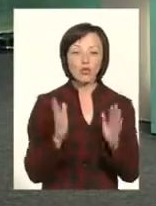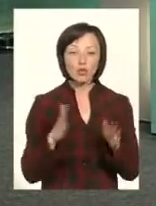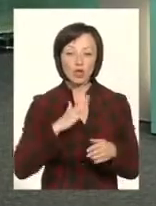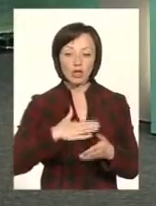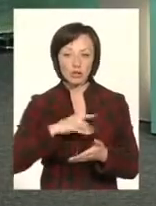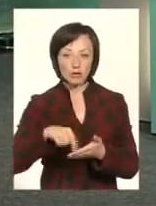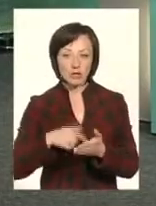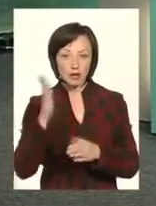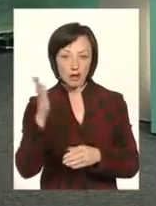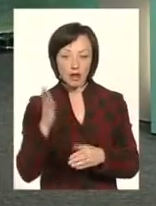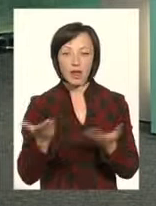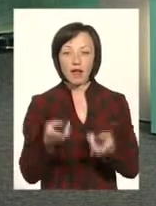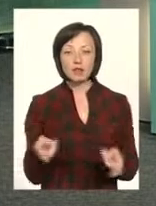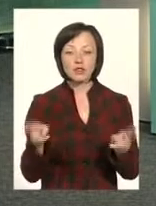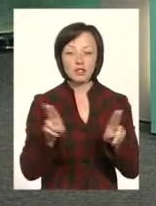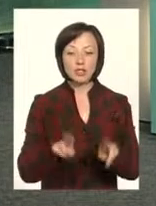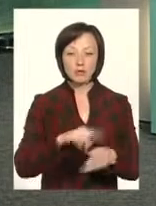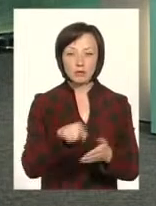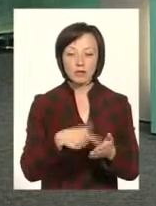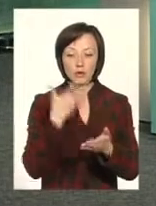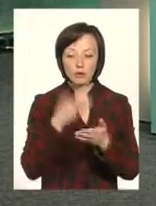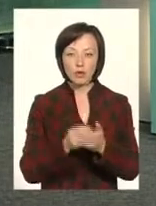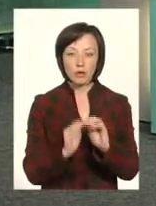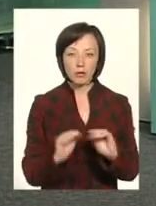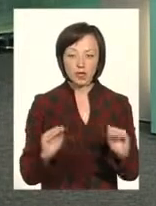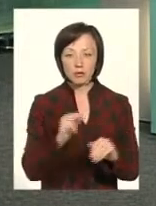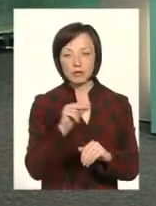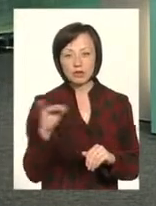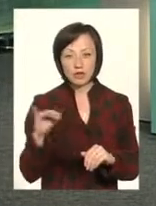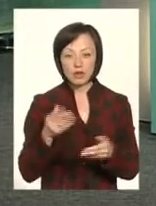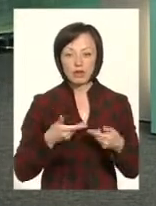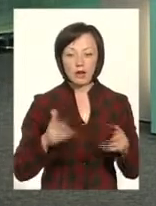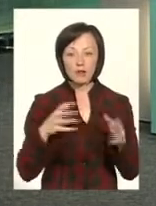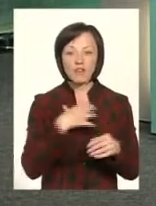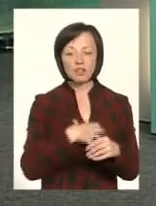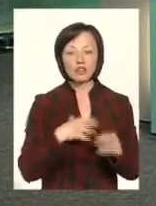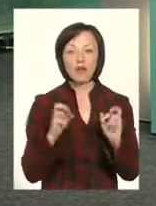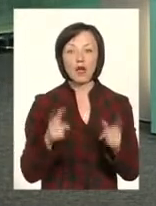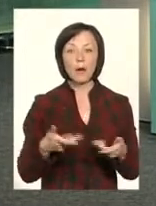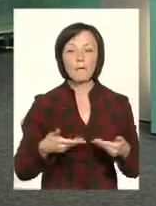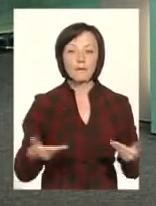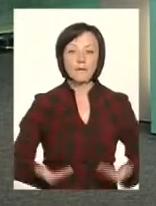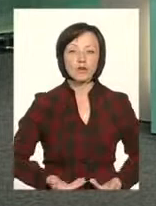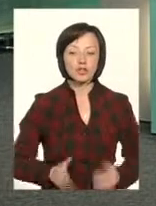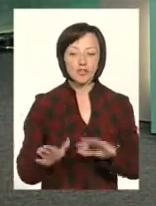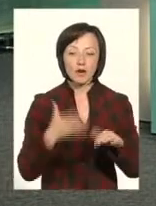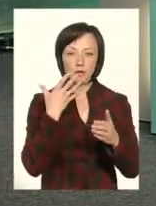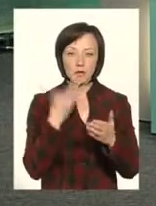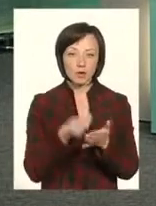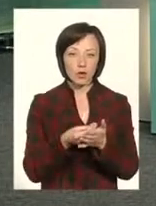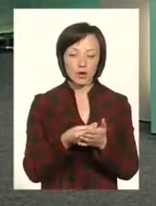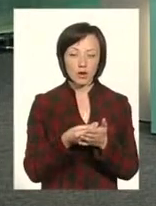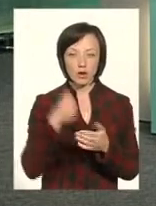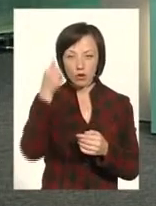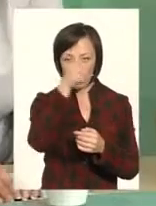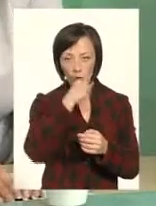наше місто, яким ми лишимо своє місто своїм дітям, чи нам буде важливо, як ми проживемо свої там, ну,